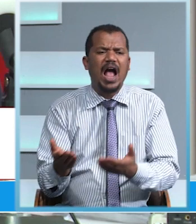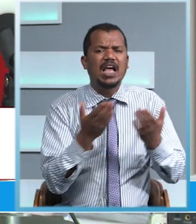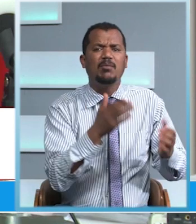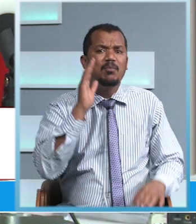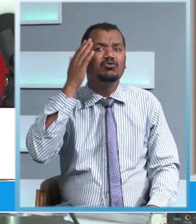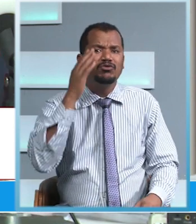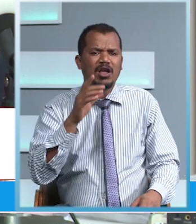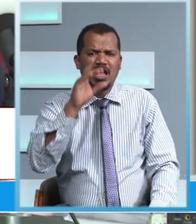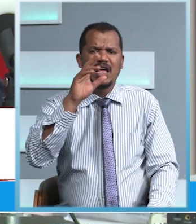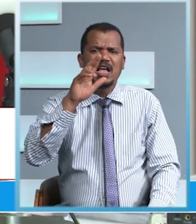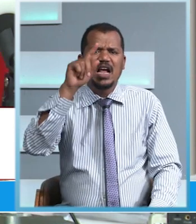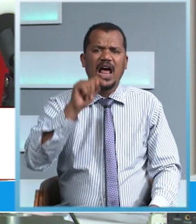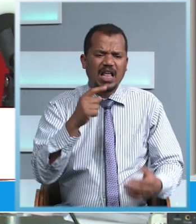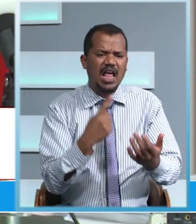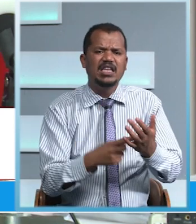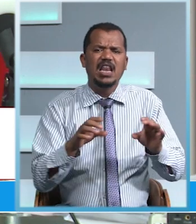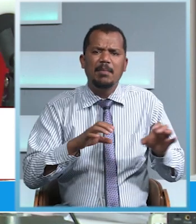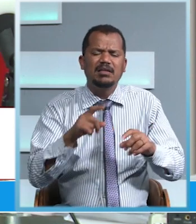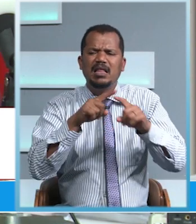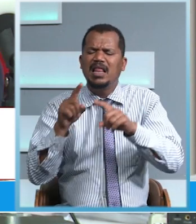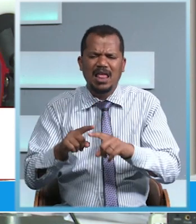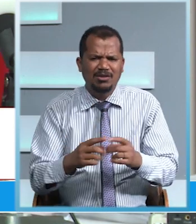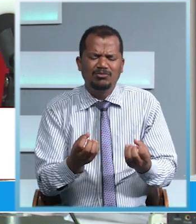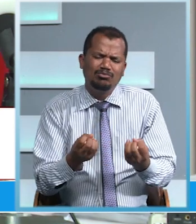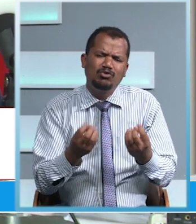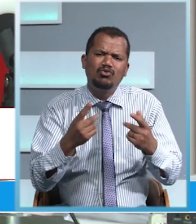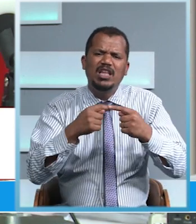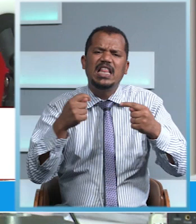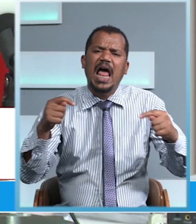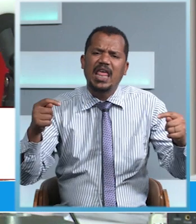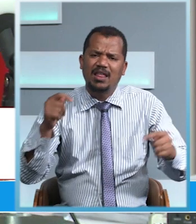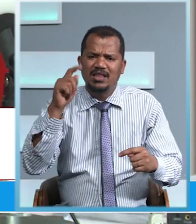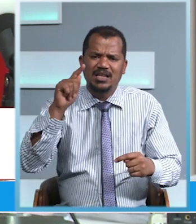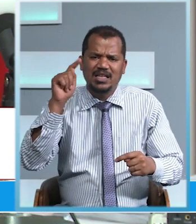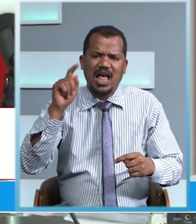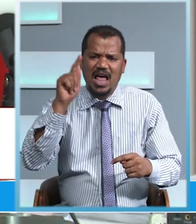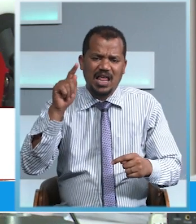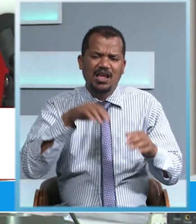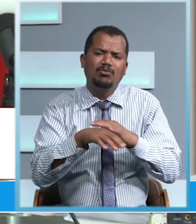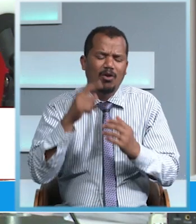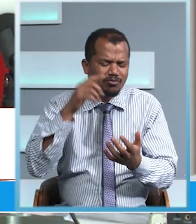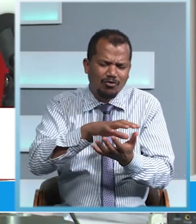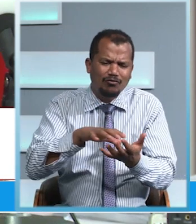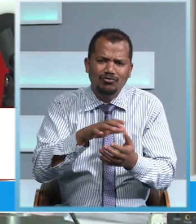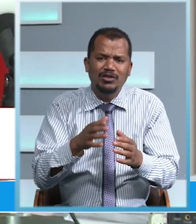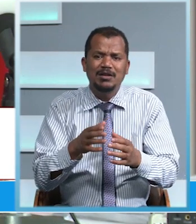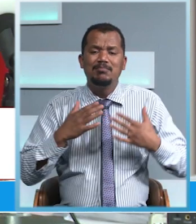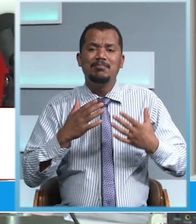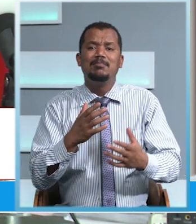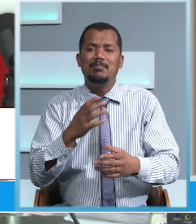ከኮሚሽኑ የቀረበ ነገር አድርጎ ካርታ እንደዚህ ለማድረግ ተለያየ ብዙ ትንታኔ ውስጥ ገብተው ኮንፊውዥን ብጅታ